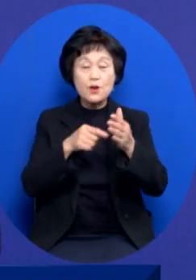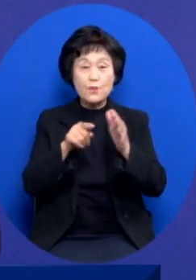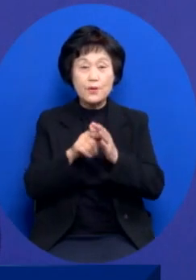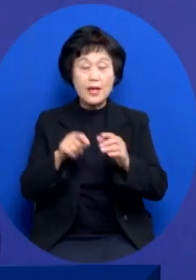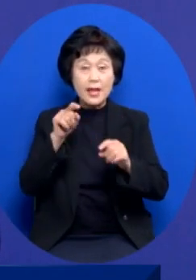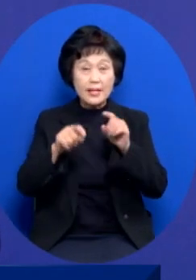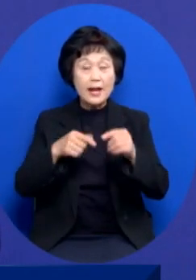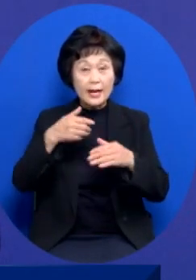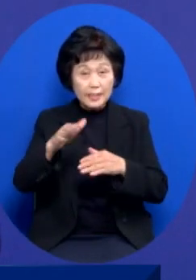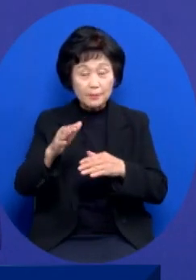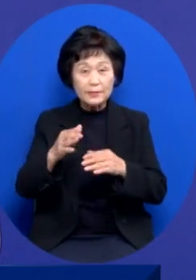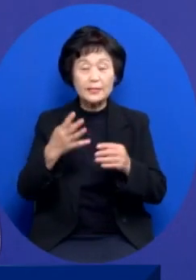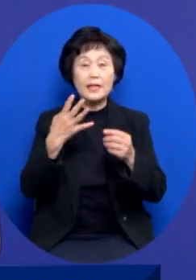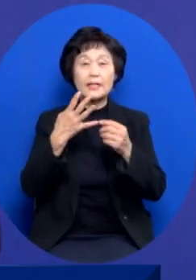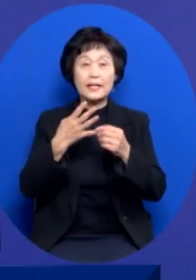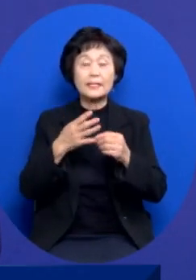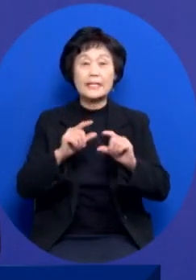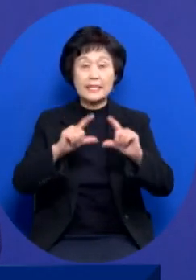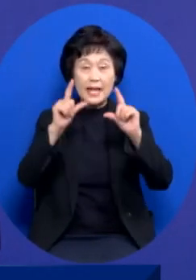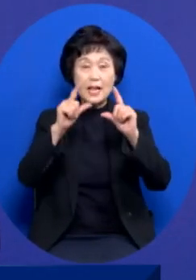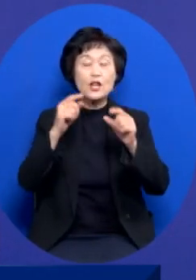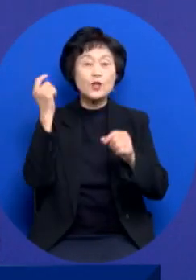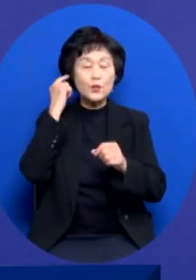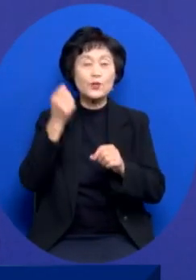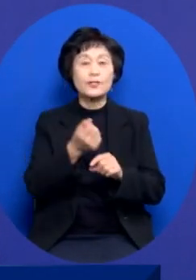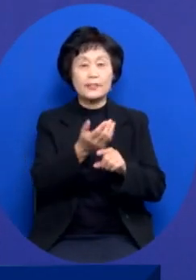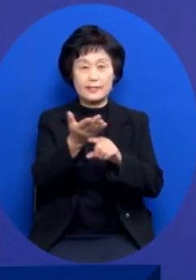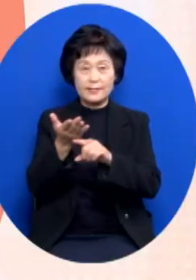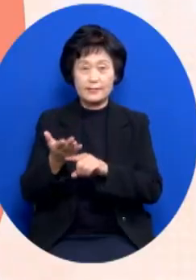날 CTS 위크 소식을 최대진 기자가 전해드립니다.